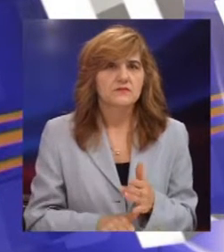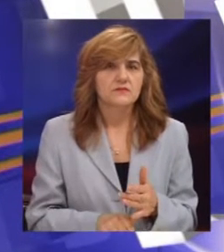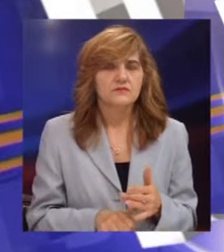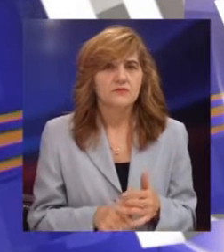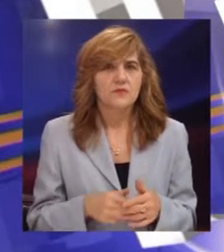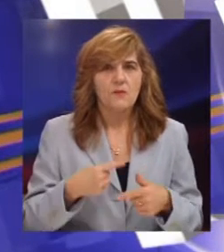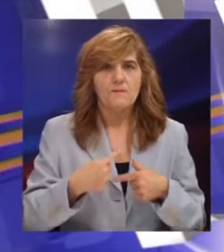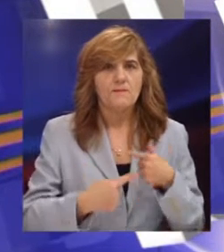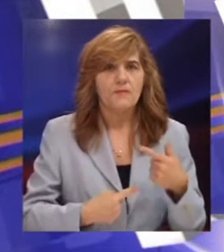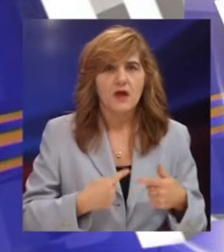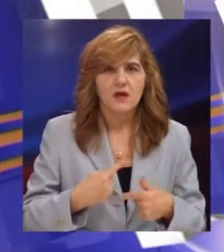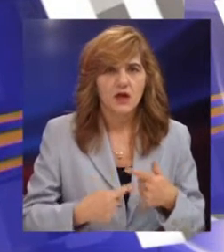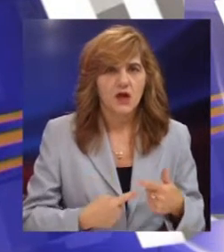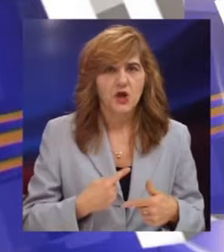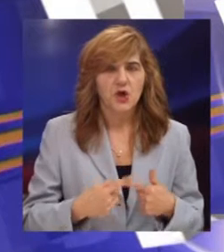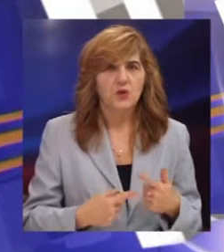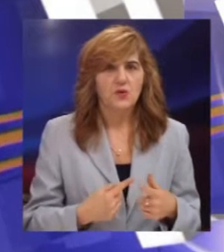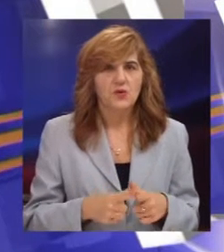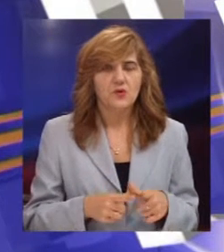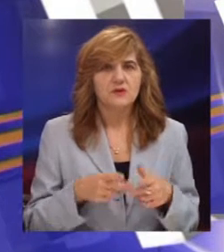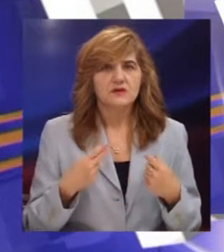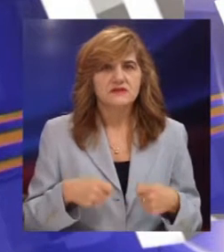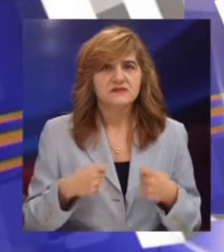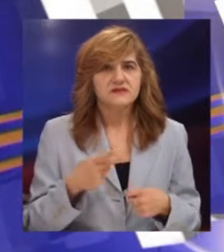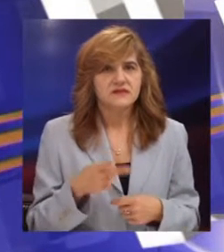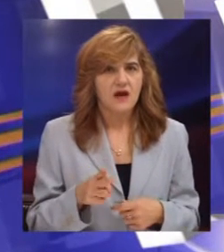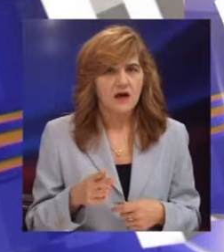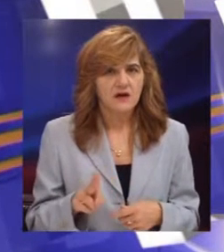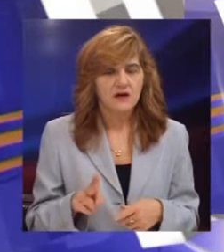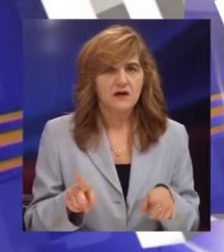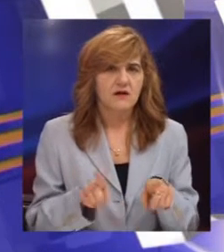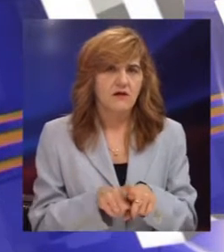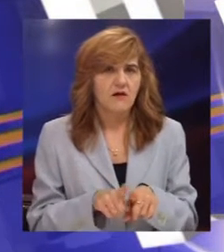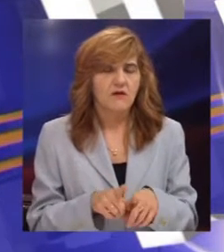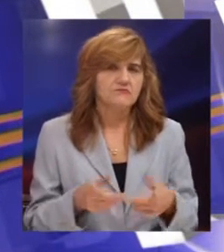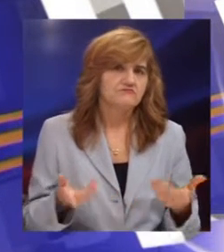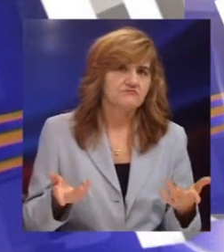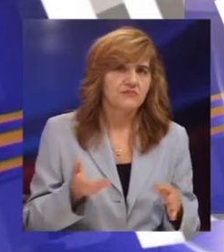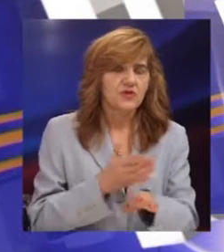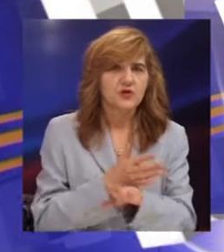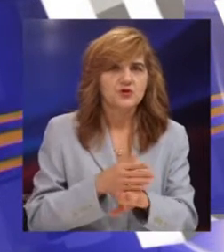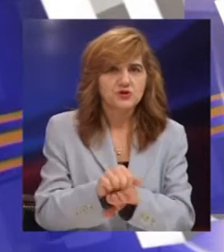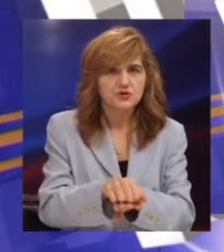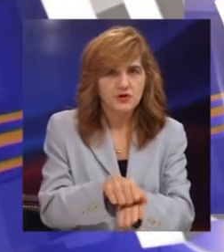naprosto menjaju političke stranke kao, ne znam, čarape ili